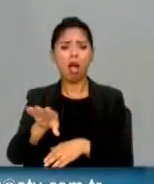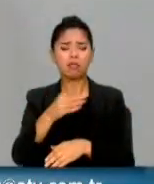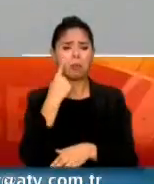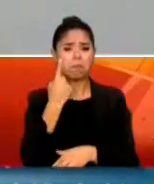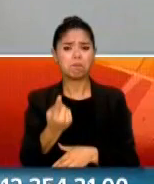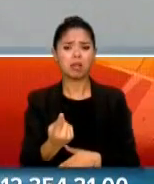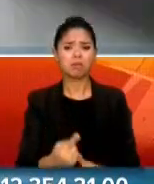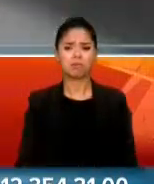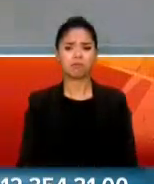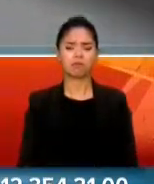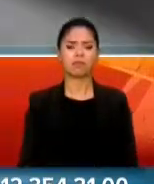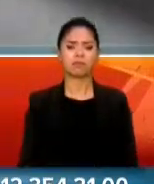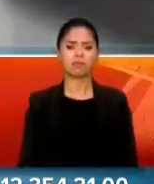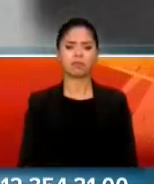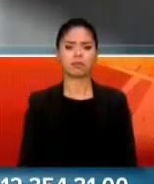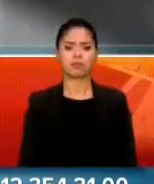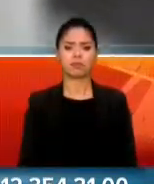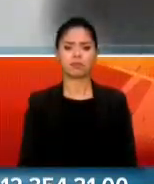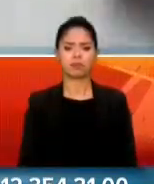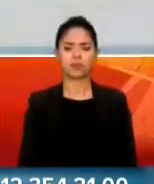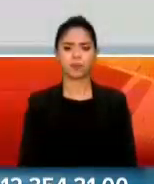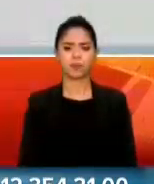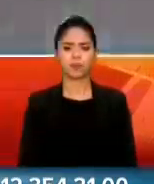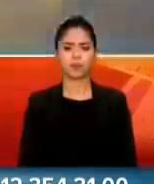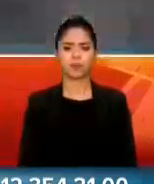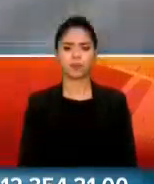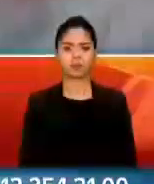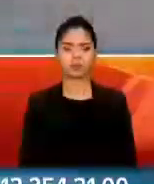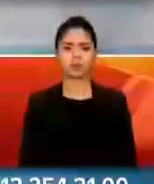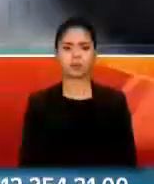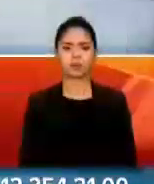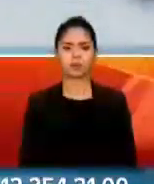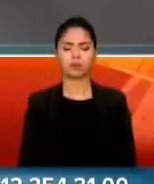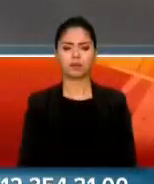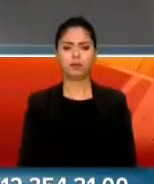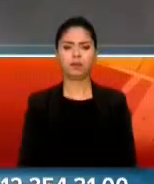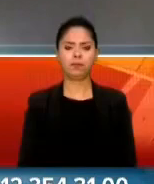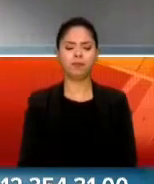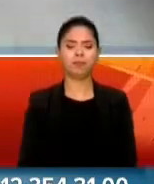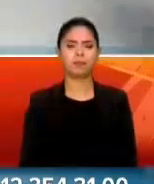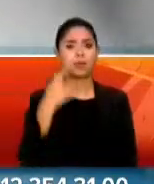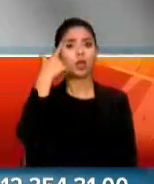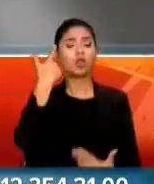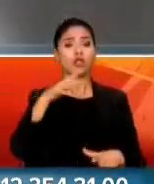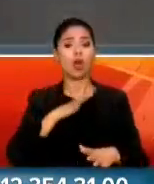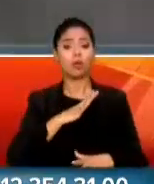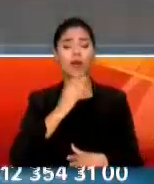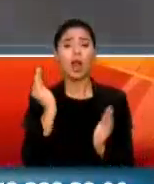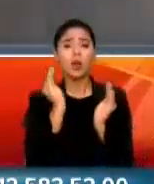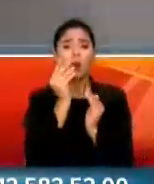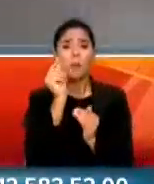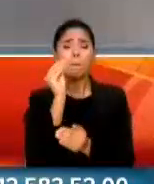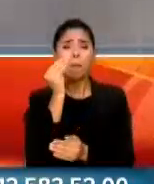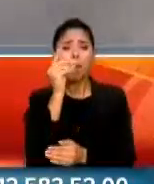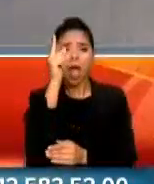attı. Ben bunu da mı görecektim? Ya Rabbi ya Resulallah. Şaşkındı. Çünkü küçücük bir